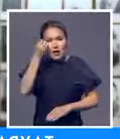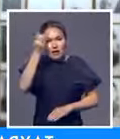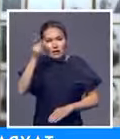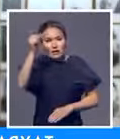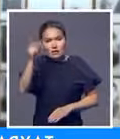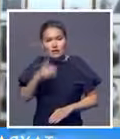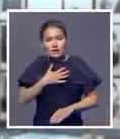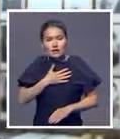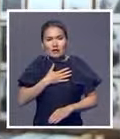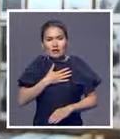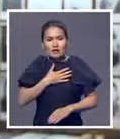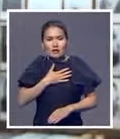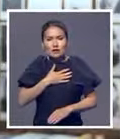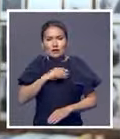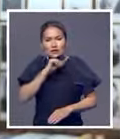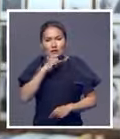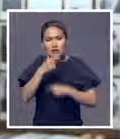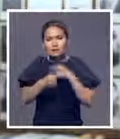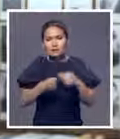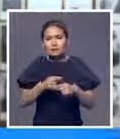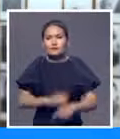Жас Отан жастар қанаты әрқашанда осындай